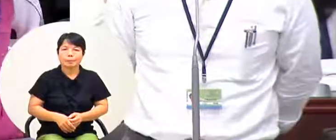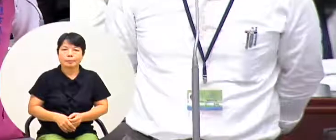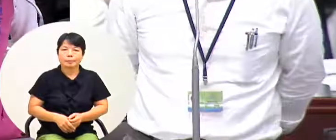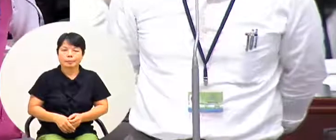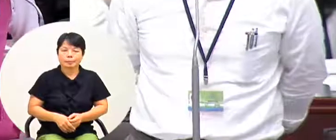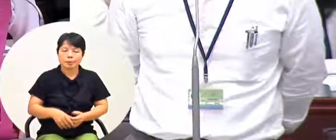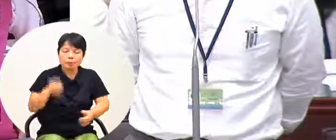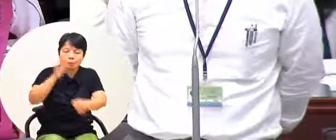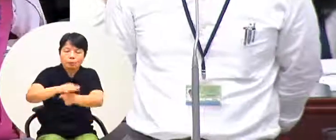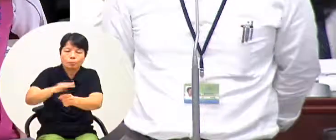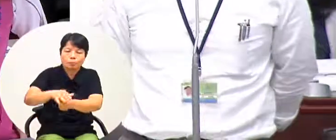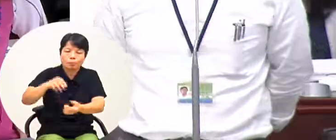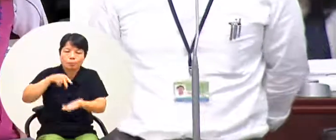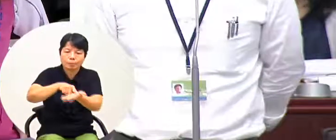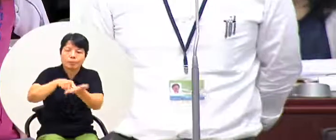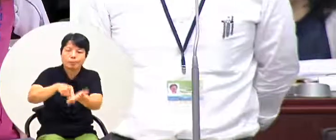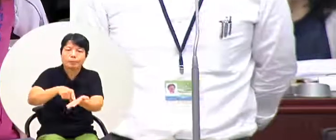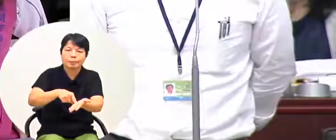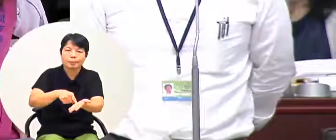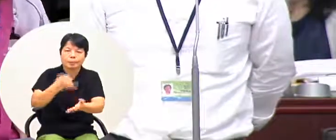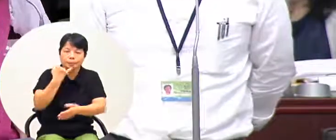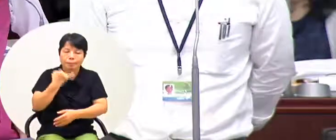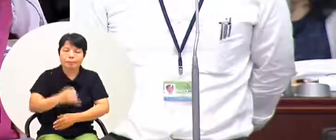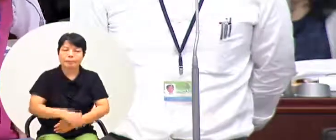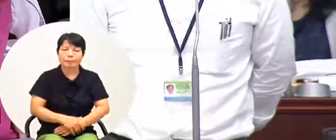以上做一个回应。嘿，